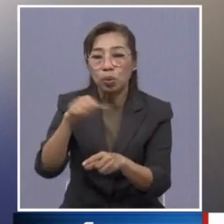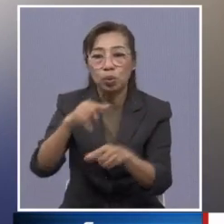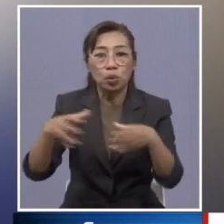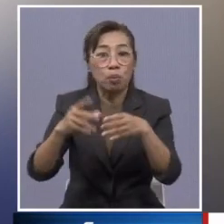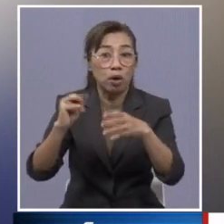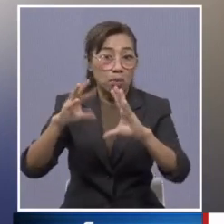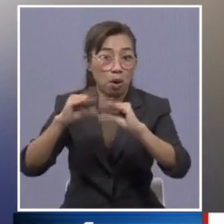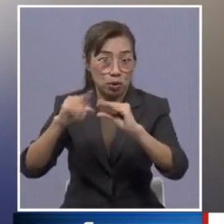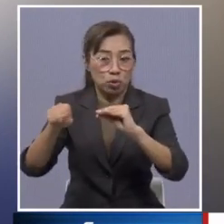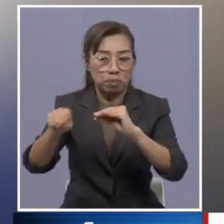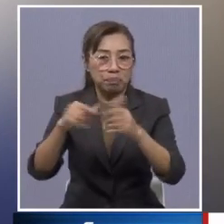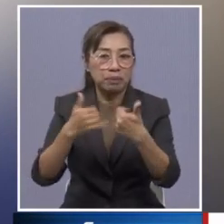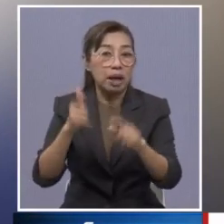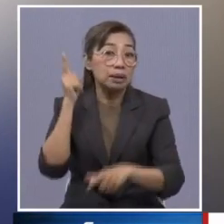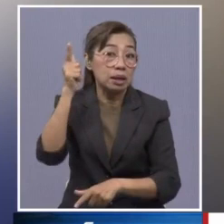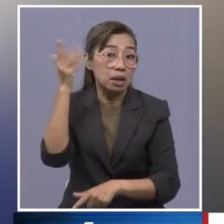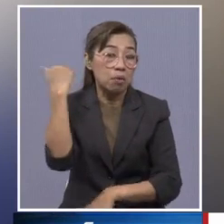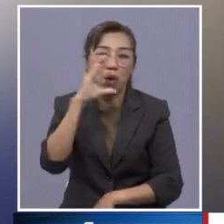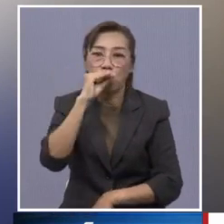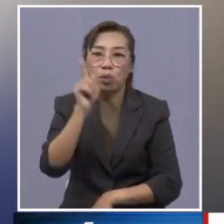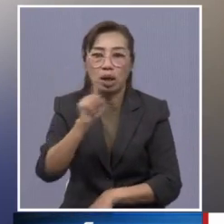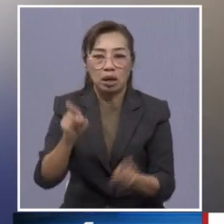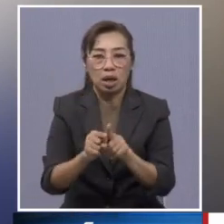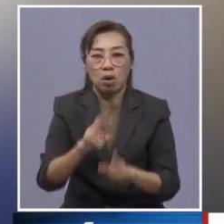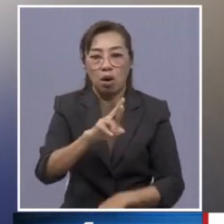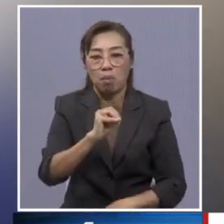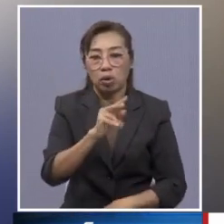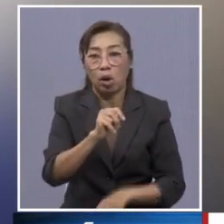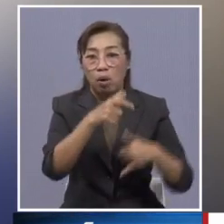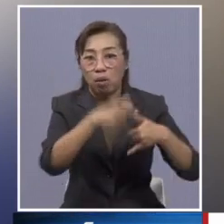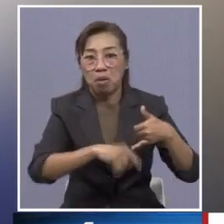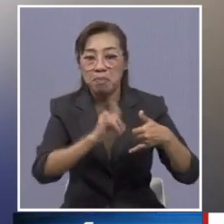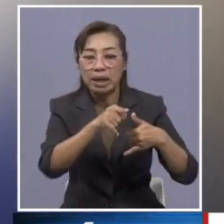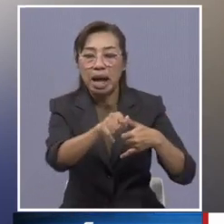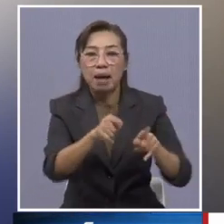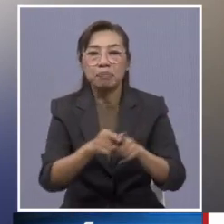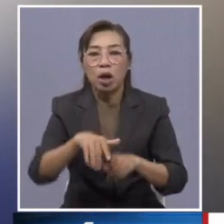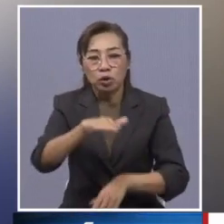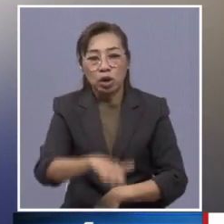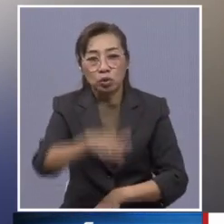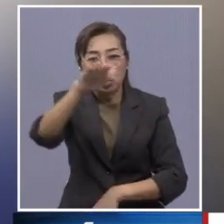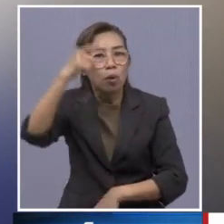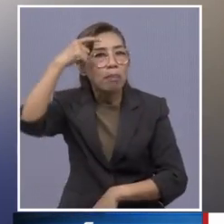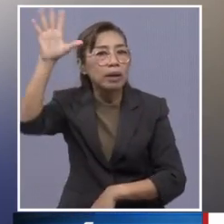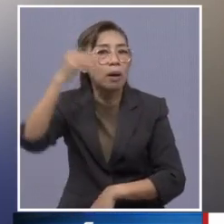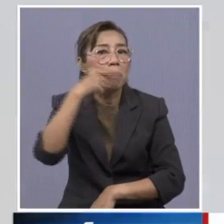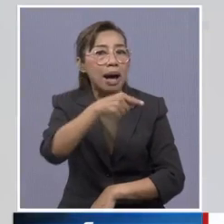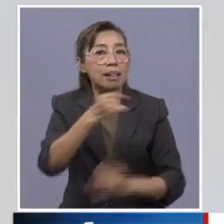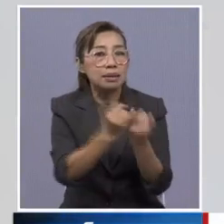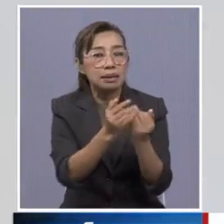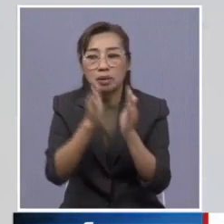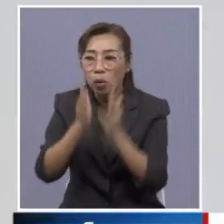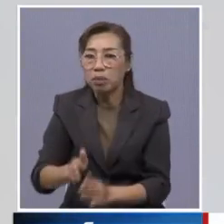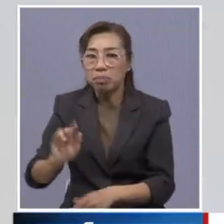คุณทักษิณเนี่ยเคยใช้คำพูดนี้ครับว่ารัฐมนตรีบางคนเนี่ยอาจจะเติบโตจากชีวิตบ้านนอกบางคนอาจจะเติบโตจากชีวิตใน